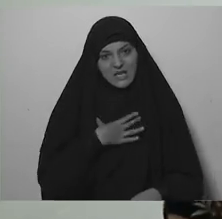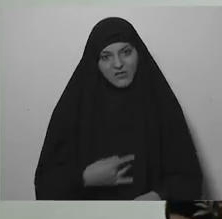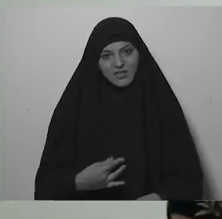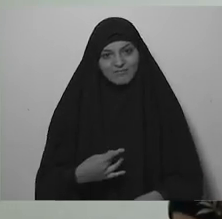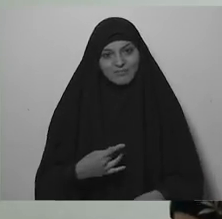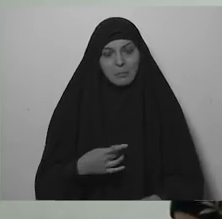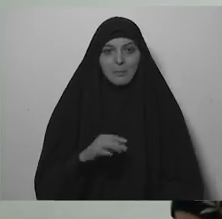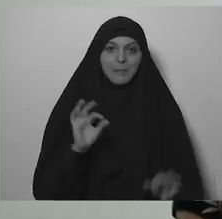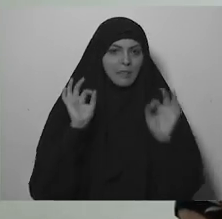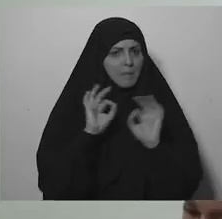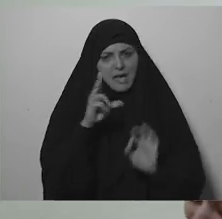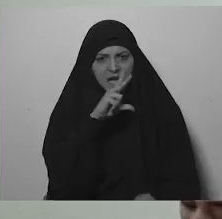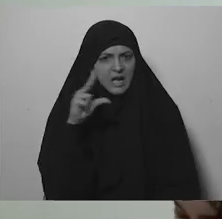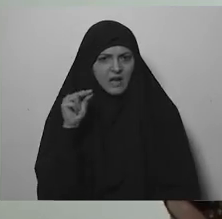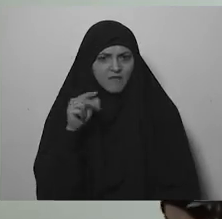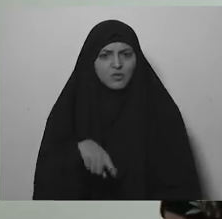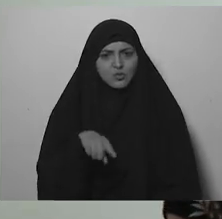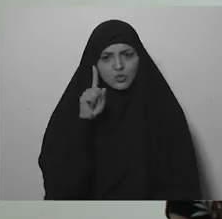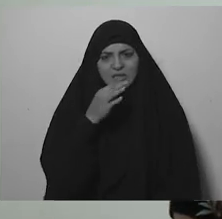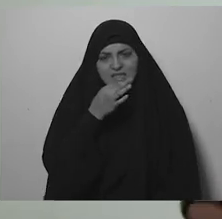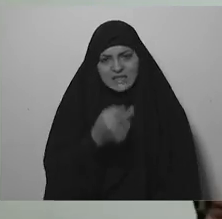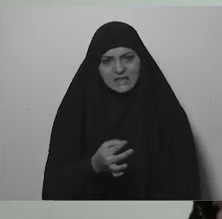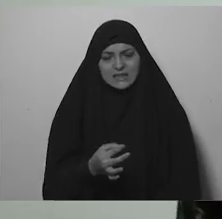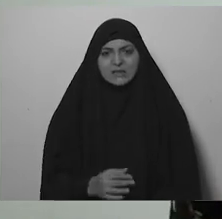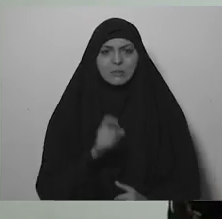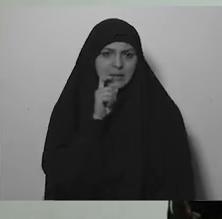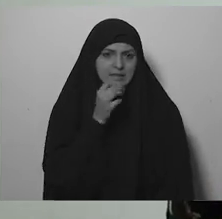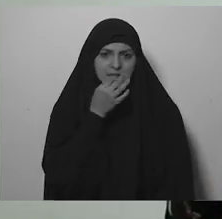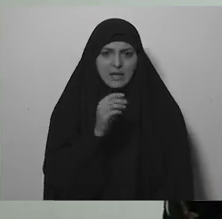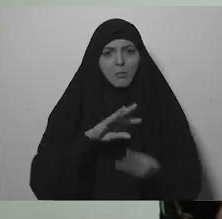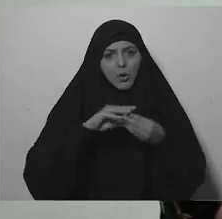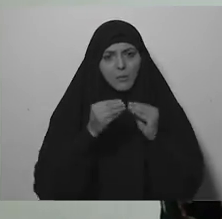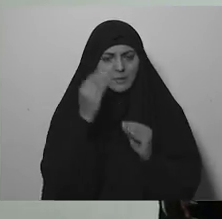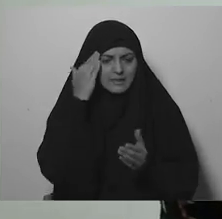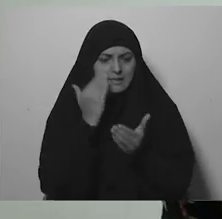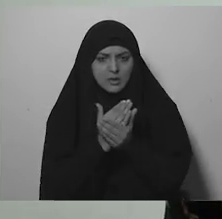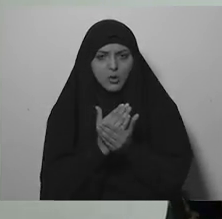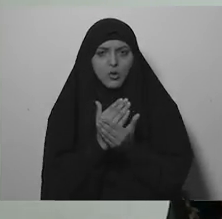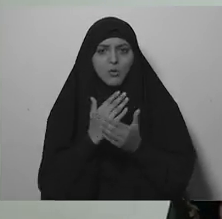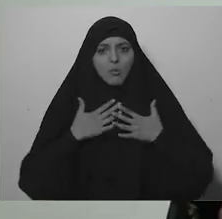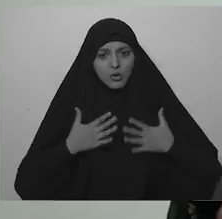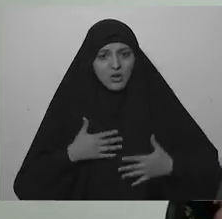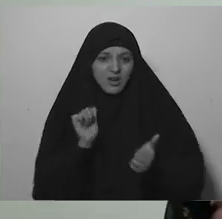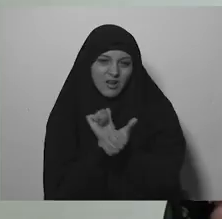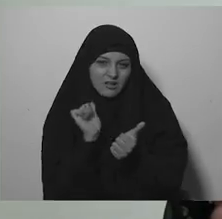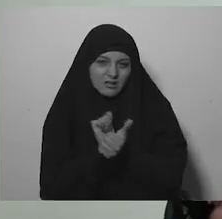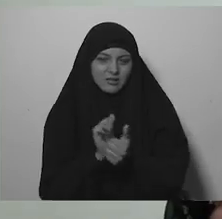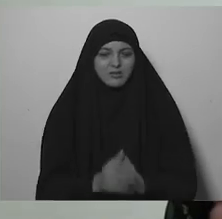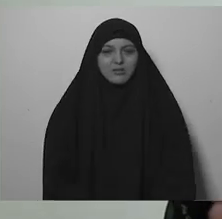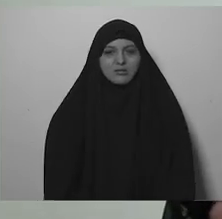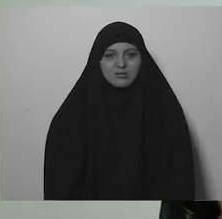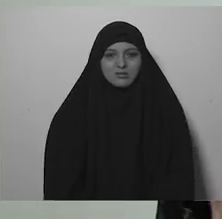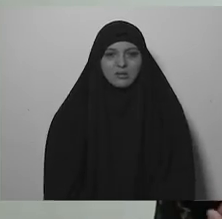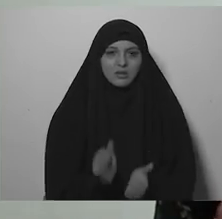Mais on n'a rien trouvé de grave, juste ils ont dit qu'il a un problème psychomoteur,